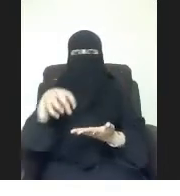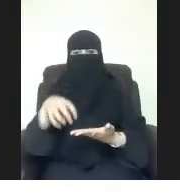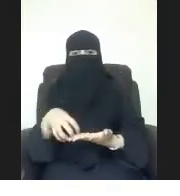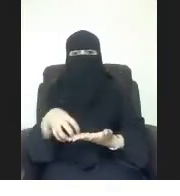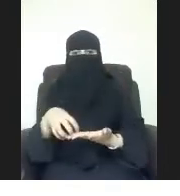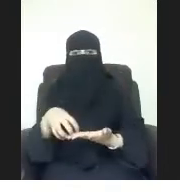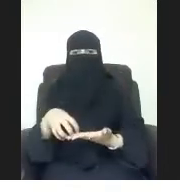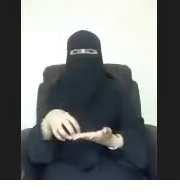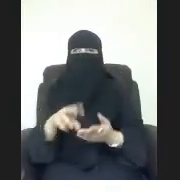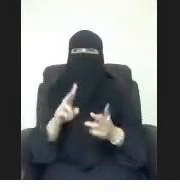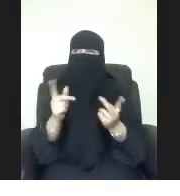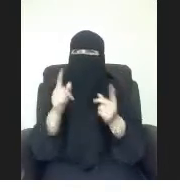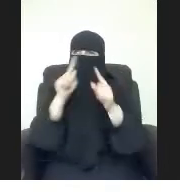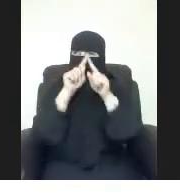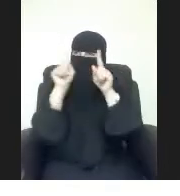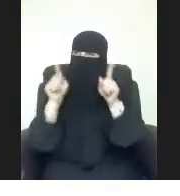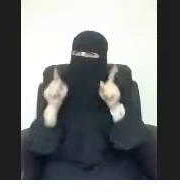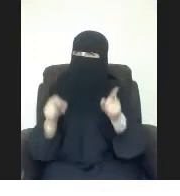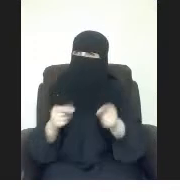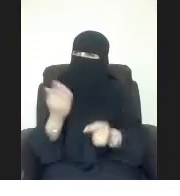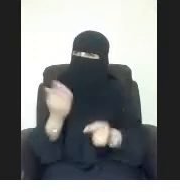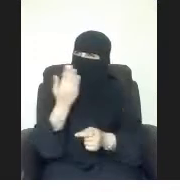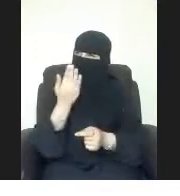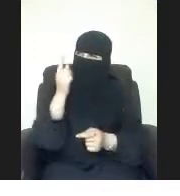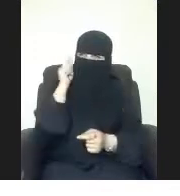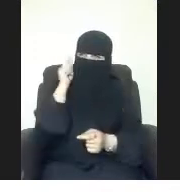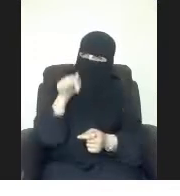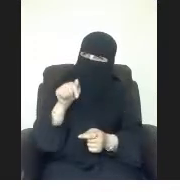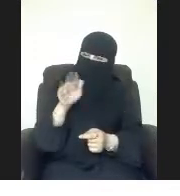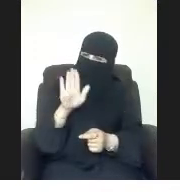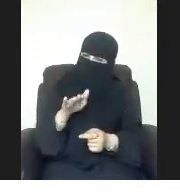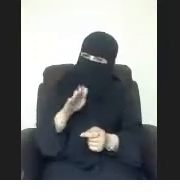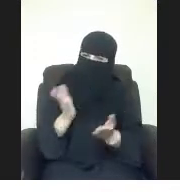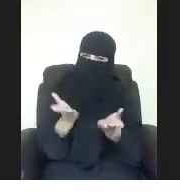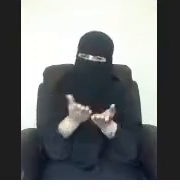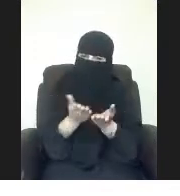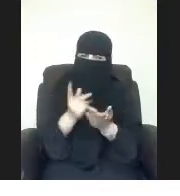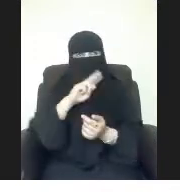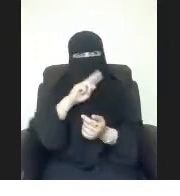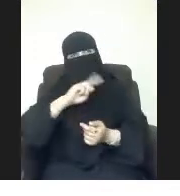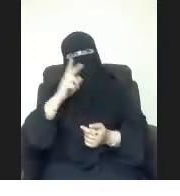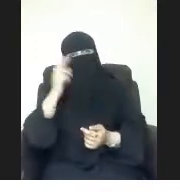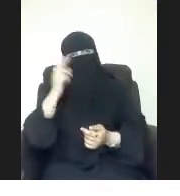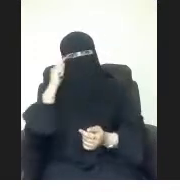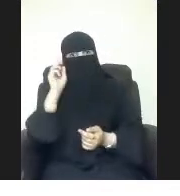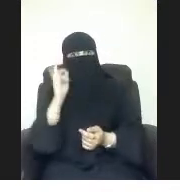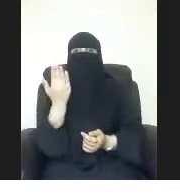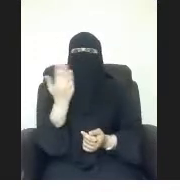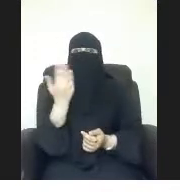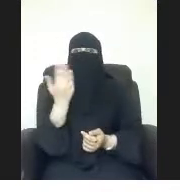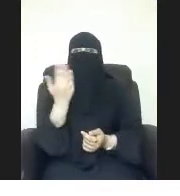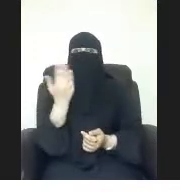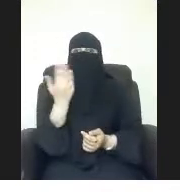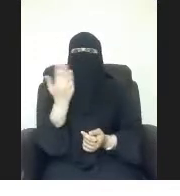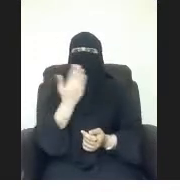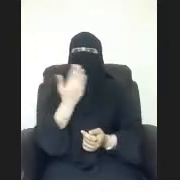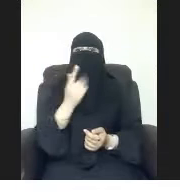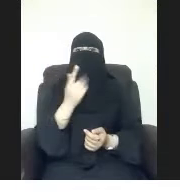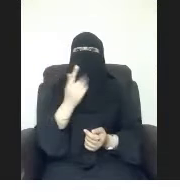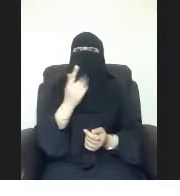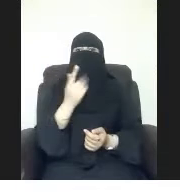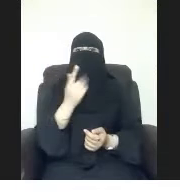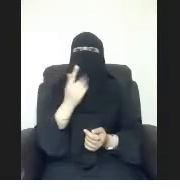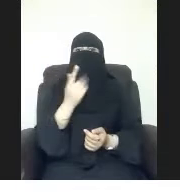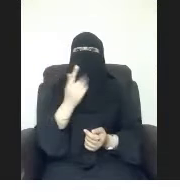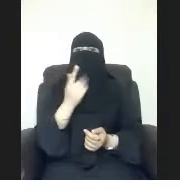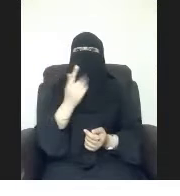مقرر يعني أو إنه يعني يحتاج إلى أخذ مقرر ربما لم يعني يكمله في المدرسة، ويسجل له من